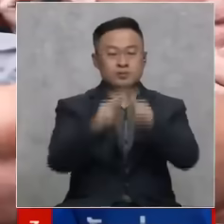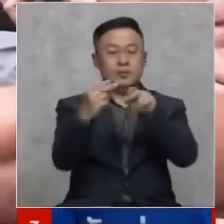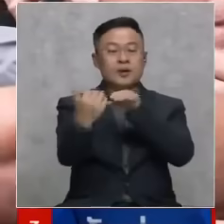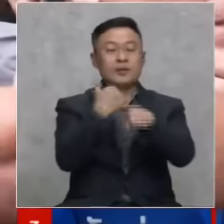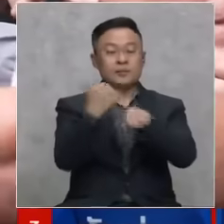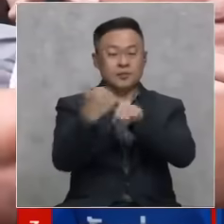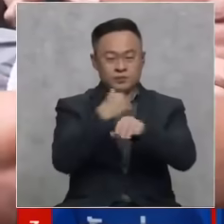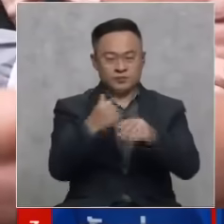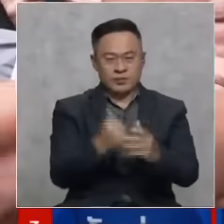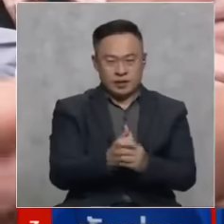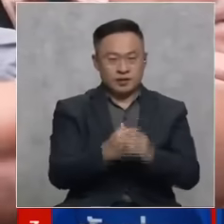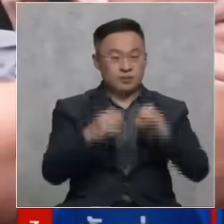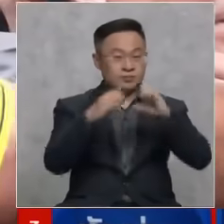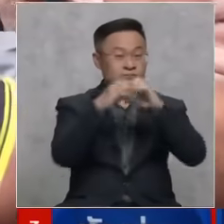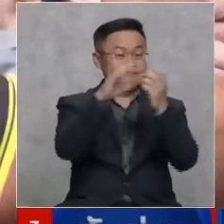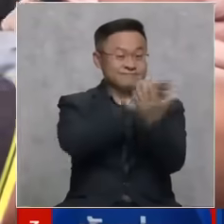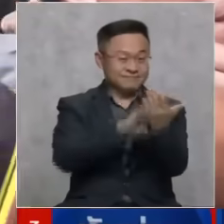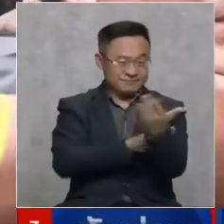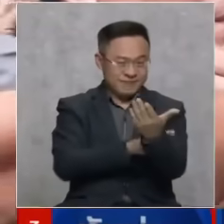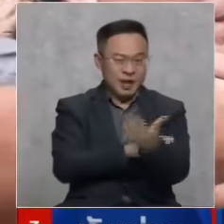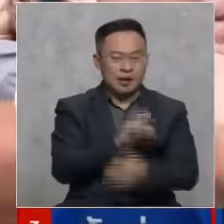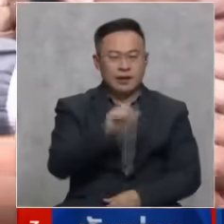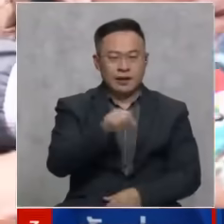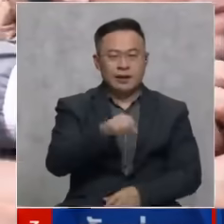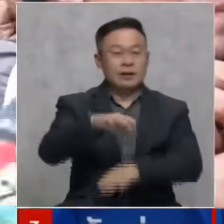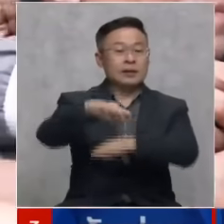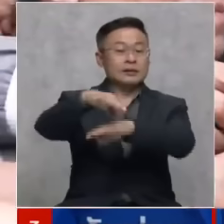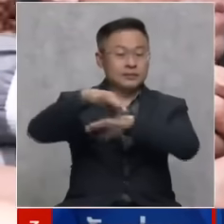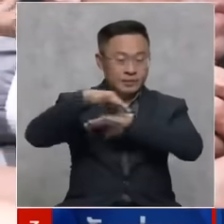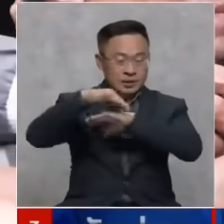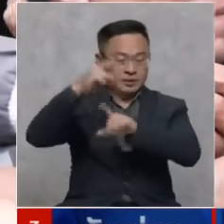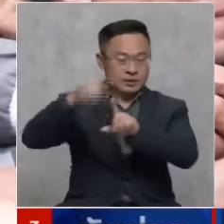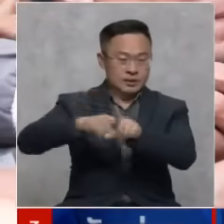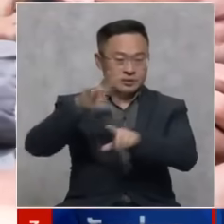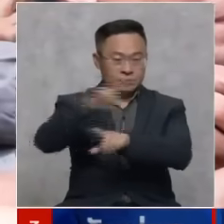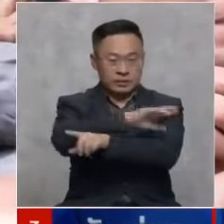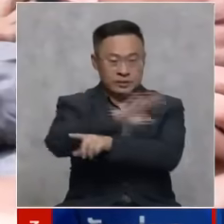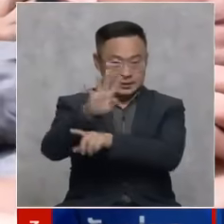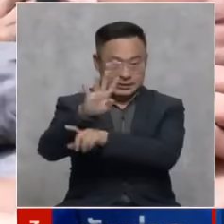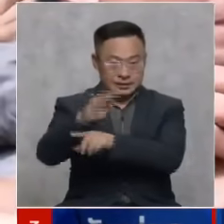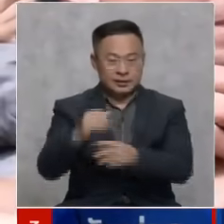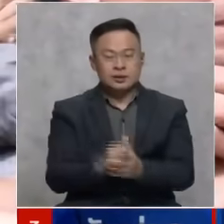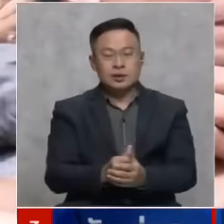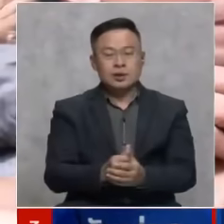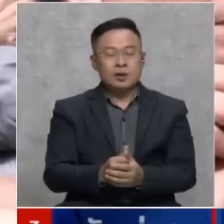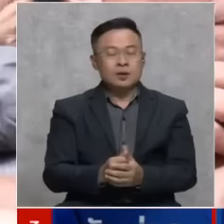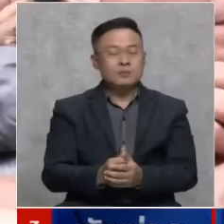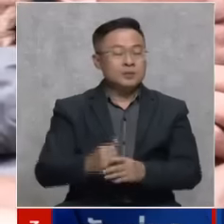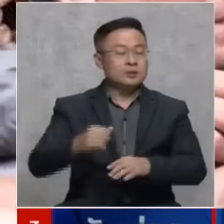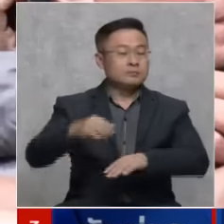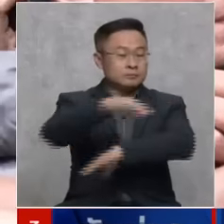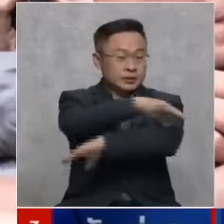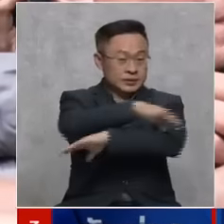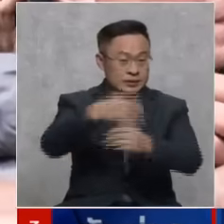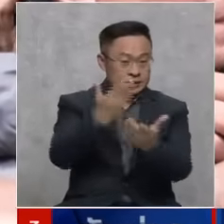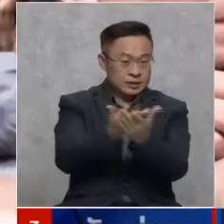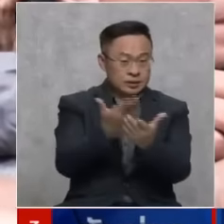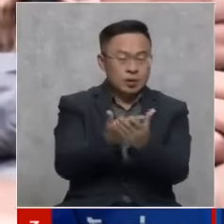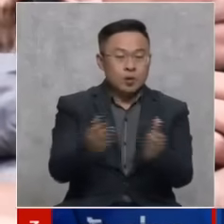ยื่นเข้ารับตำแหน่งนะคะช่วง4กรกฎาคมปรากฏว่าคุณมณพรยื่นข้อมูลทรัพย์สินเป็นเงินฝา